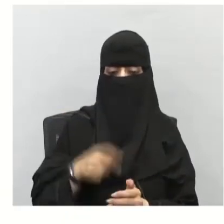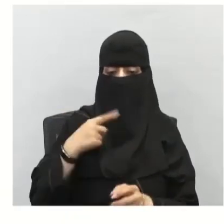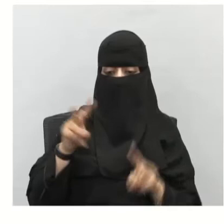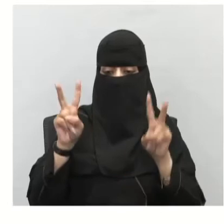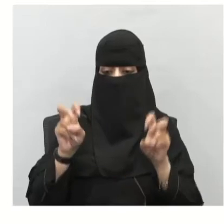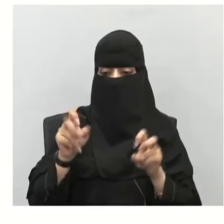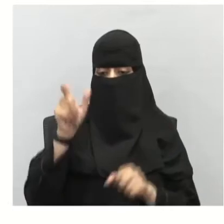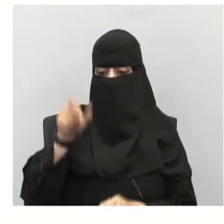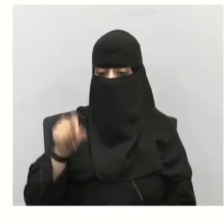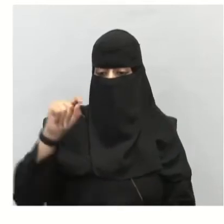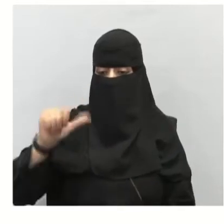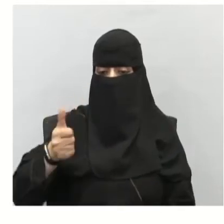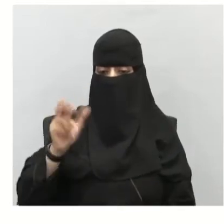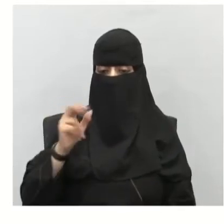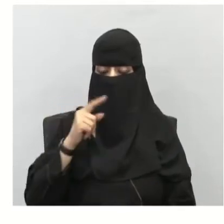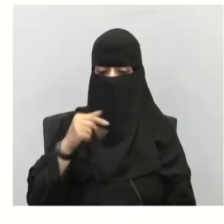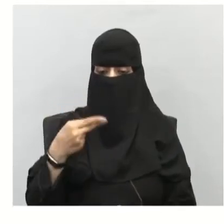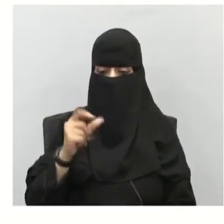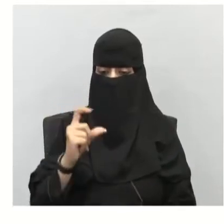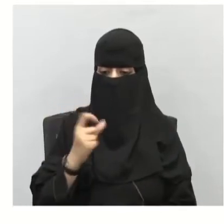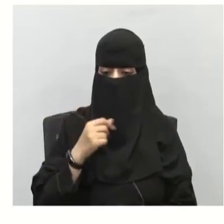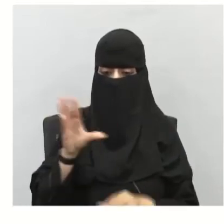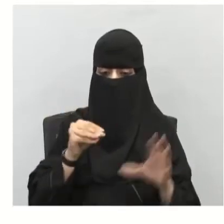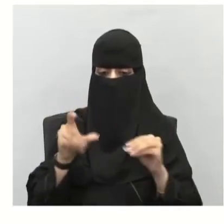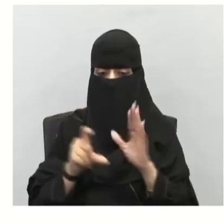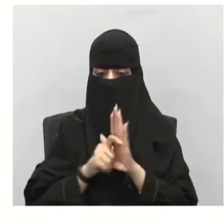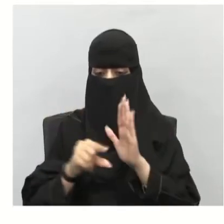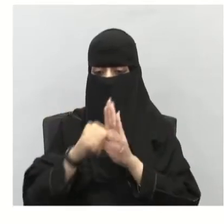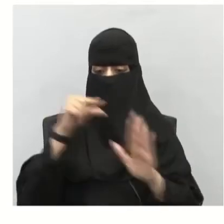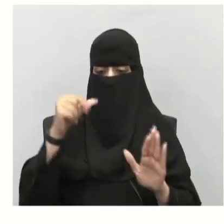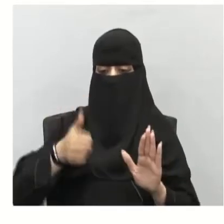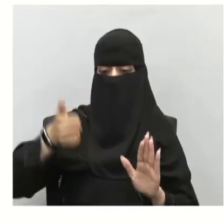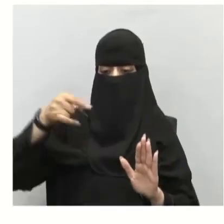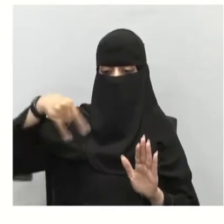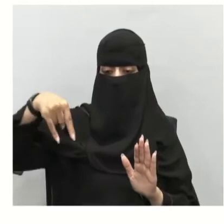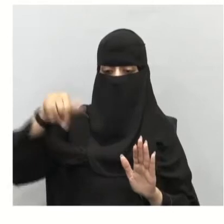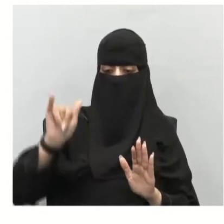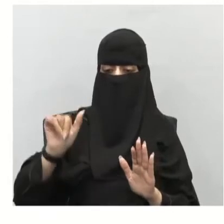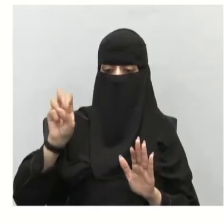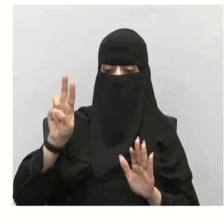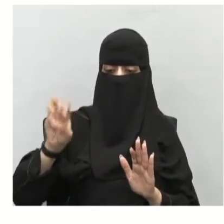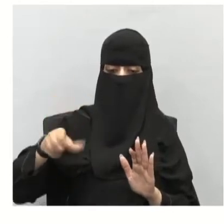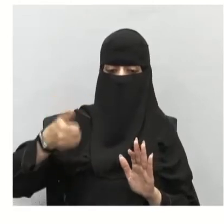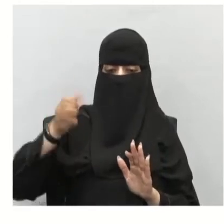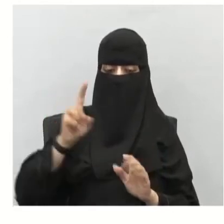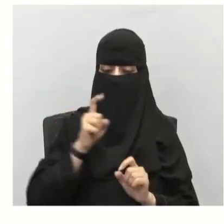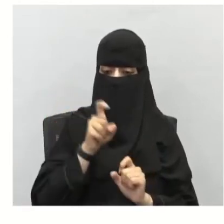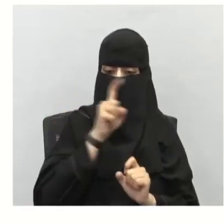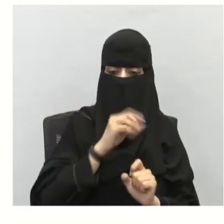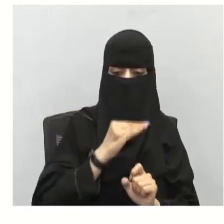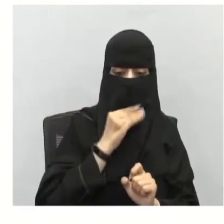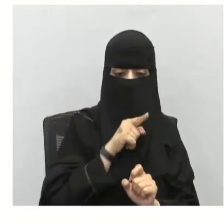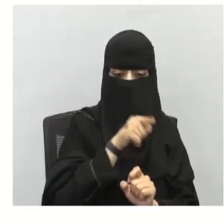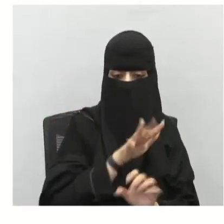توقف فواز عند قصة عنوانها الإيثار، فسأل والده: